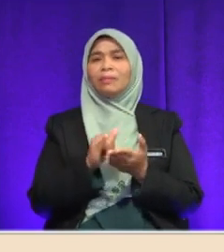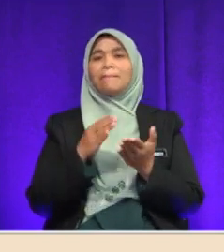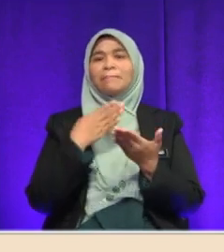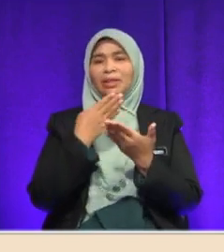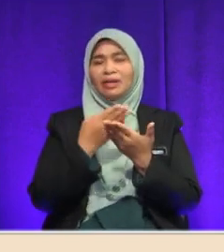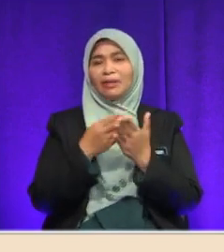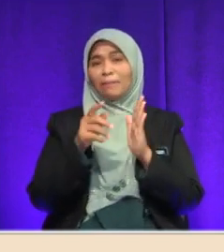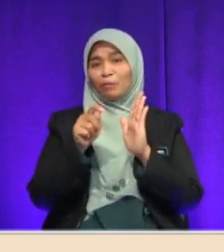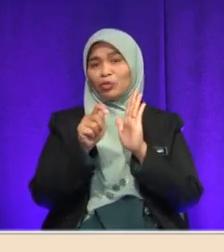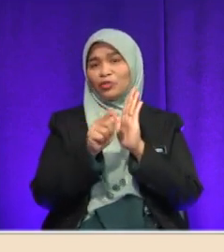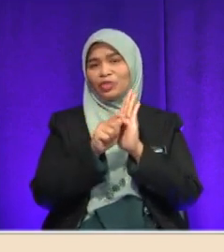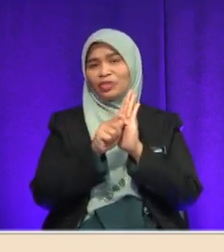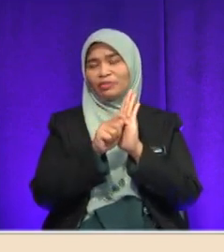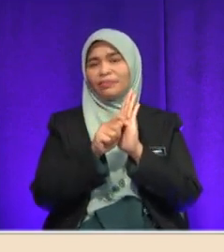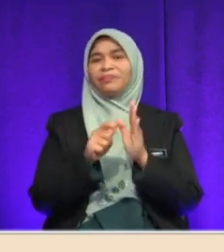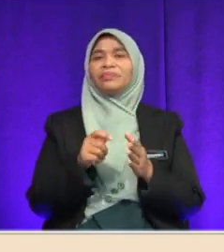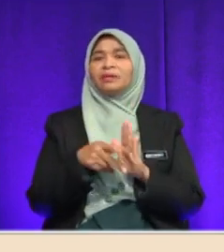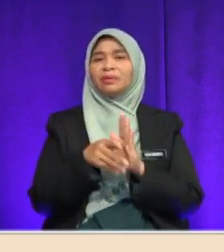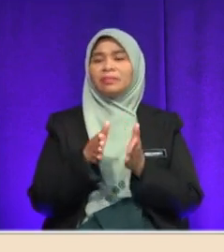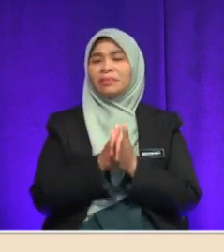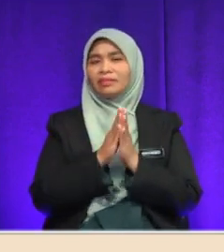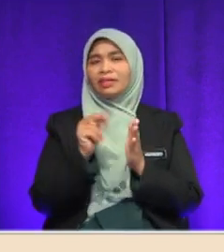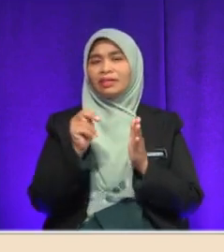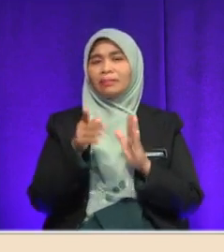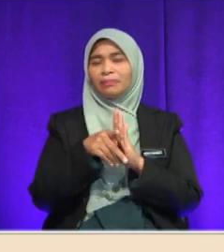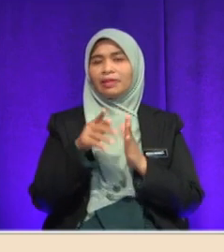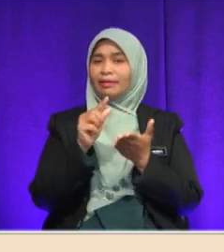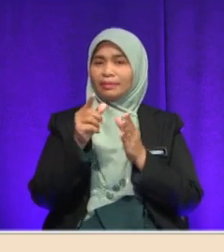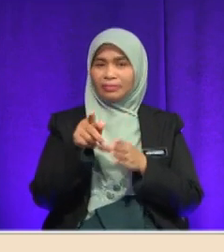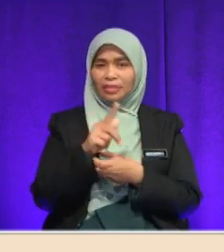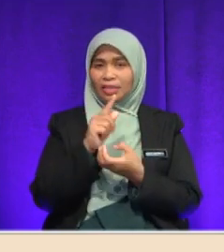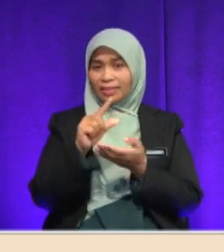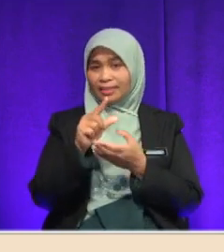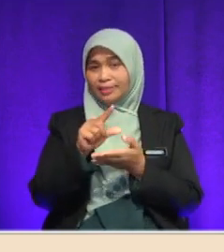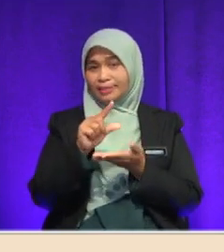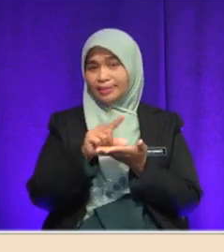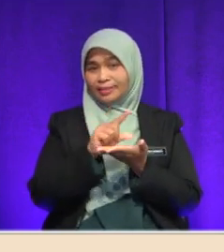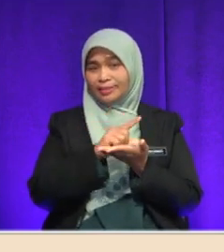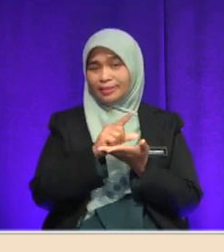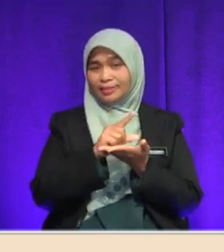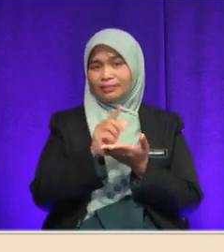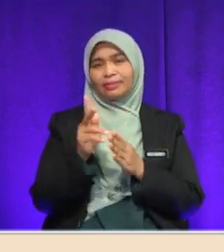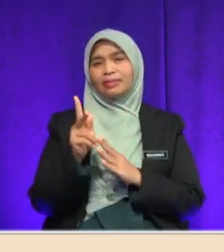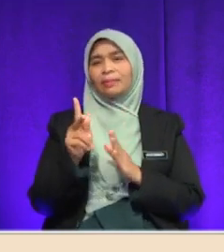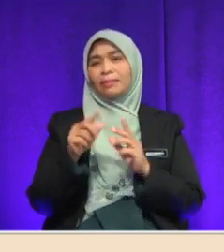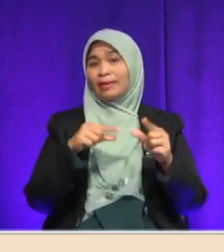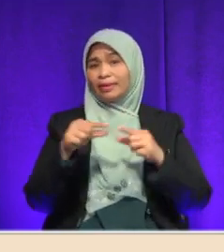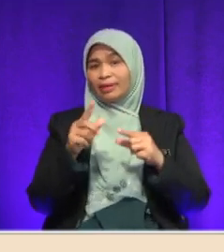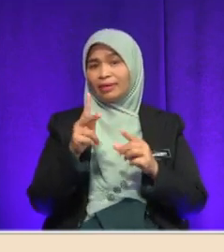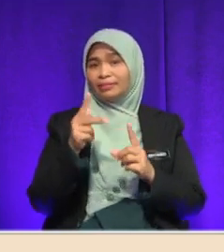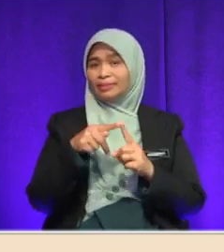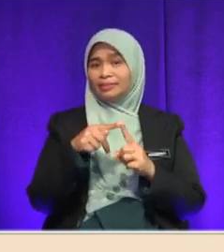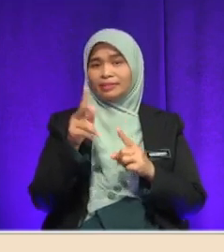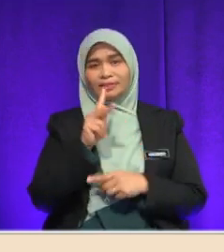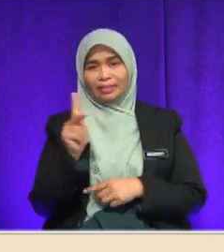permintaan peningkatan pendapatan, kelut permintaan barang akan bergerak ke kanan. Sebaliknya apabila